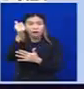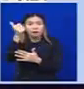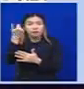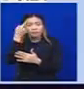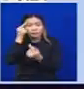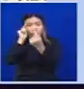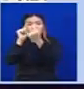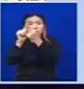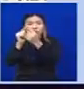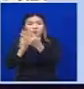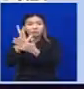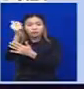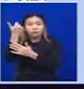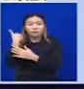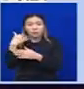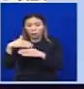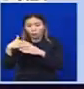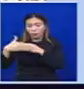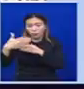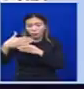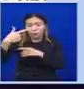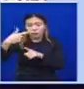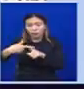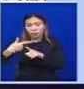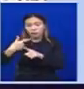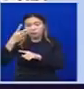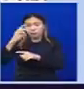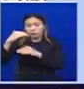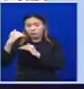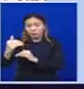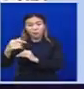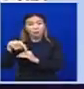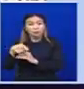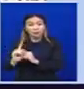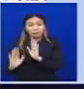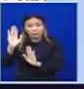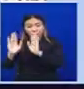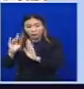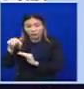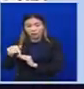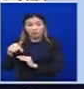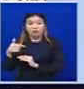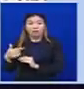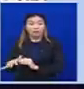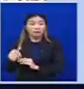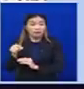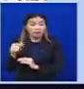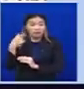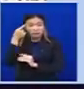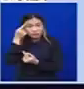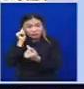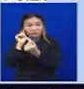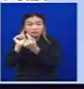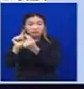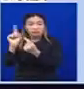ผลสำเร็จภายในระยะเวลาที่ได้ตกลงกันไว้ อีกส่วนหนึ่งที่ทาง EU คาดหวังที่เห็